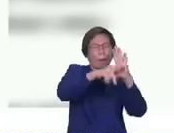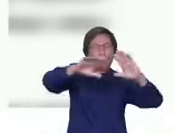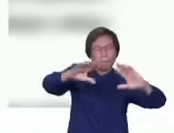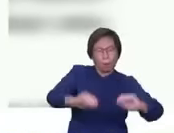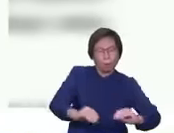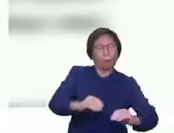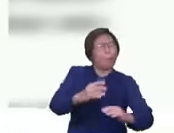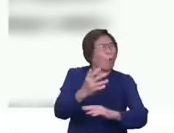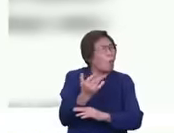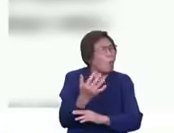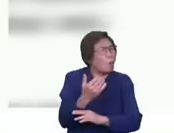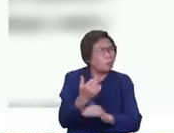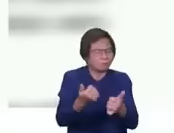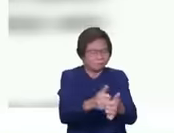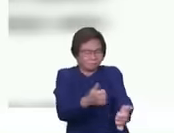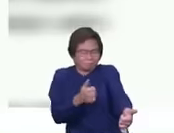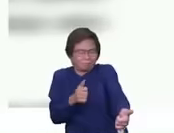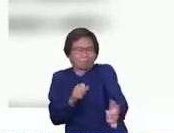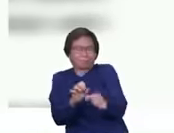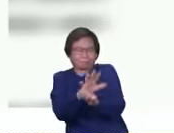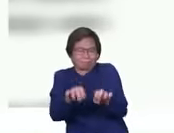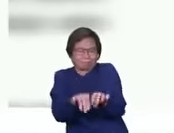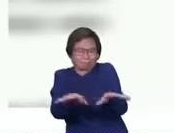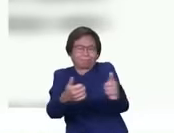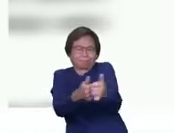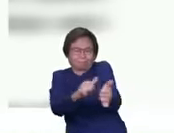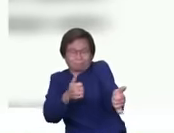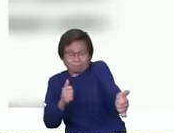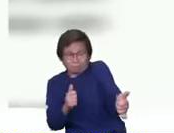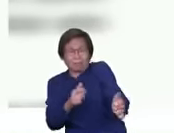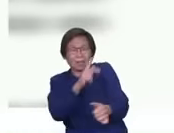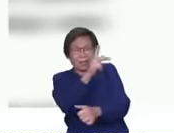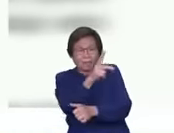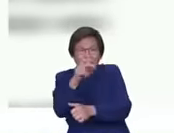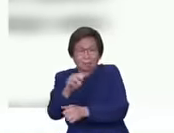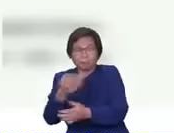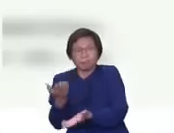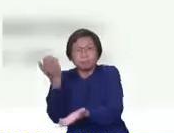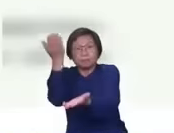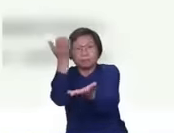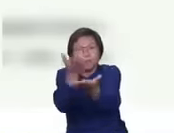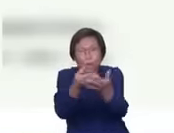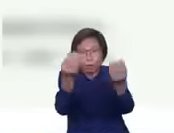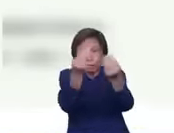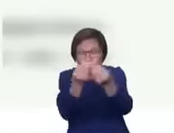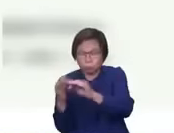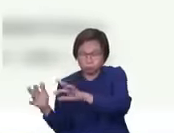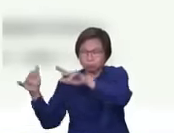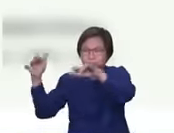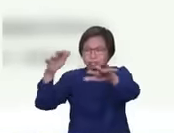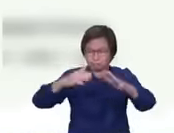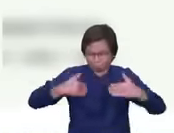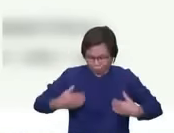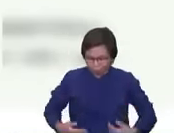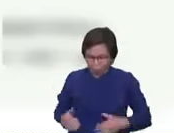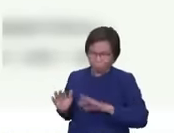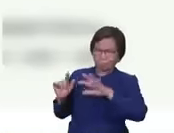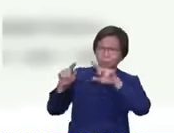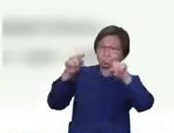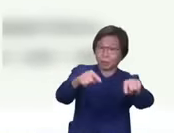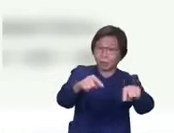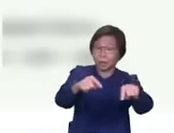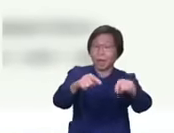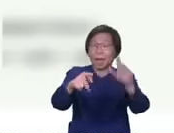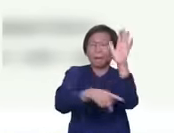bersidang bertujuan mencegah penularan komik 19 GGM Bro mencadangkan jumlah kehadiran secara fizikal di